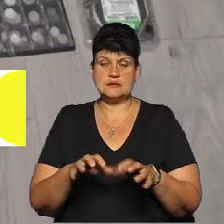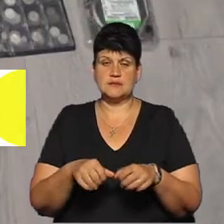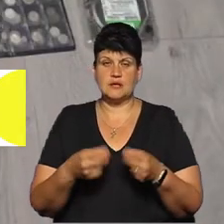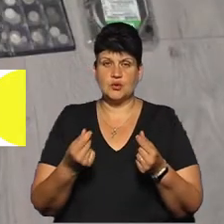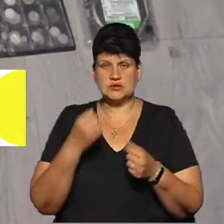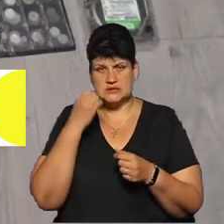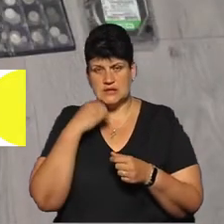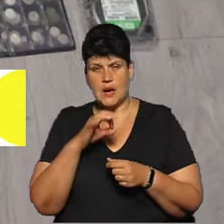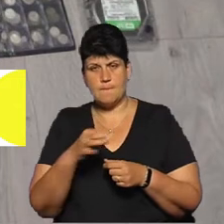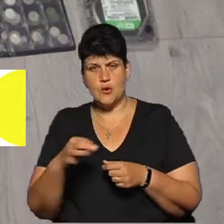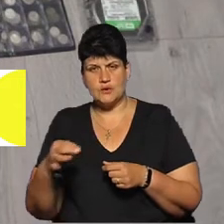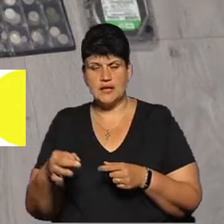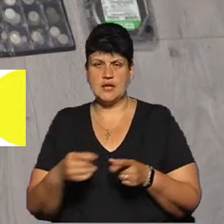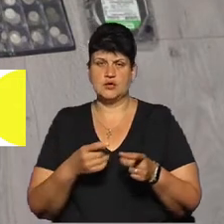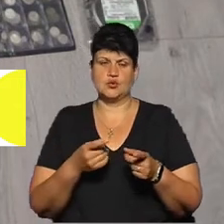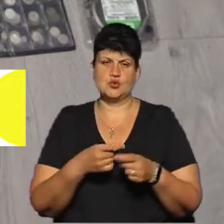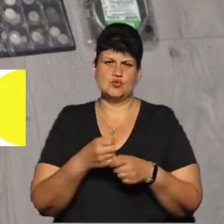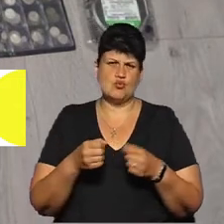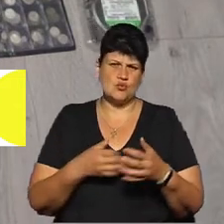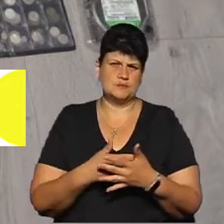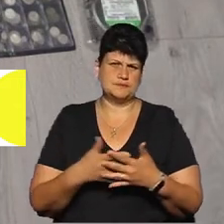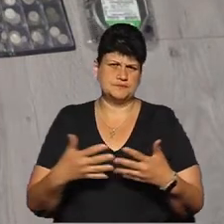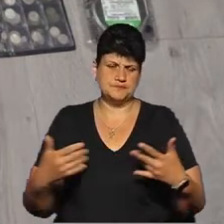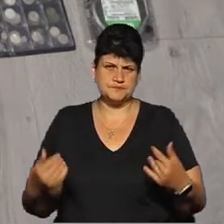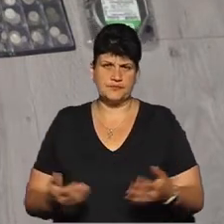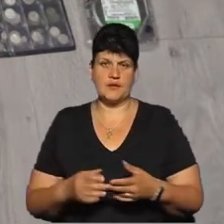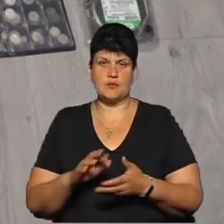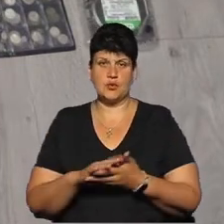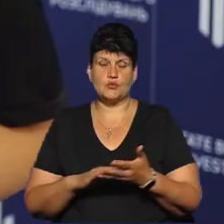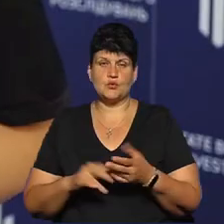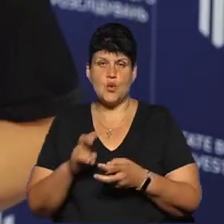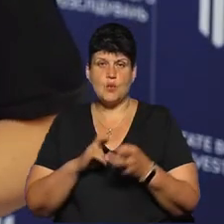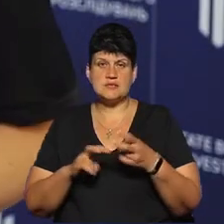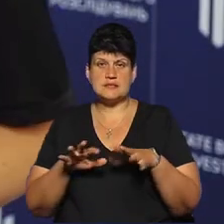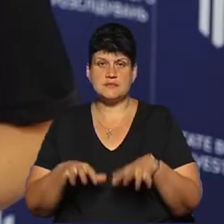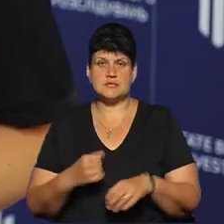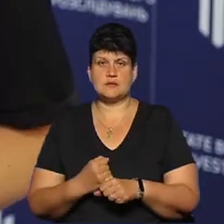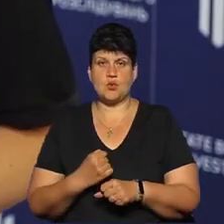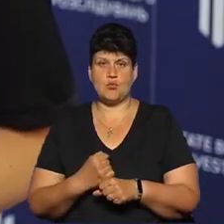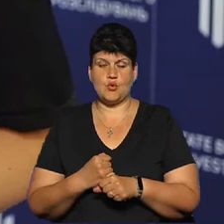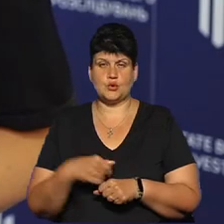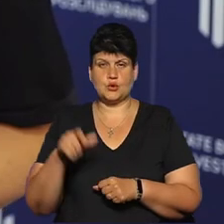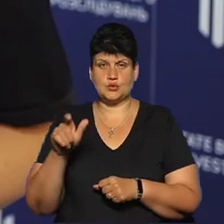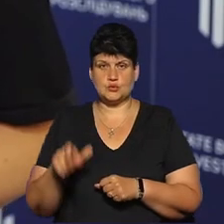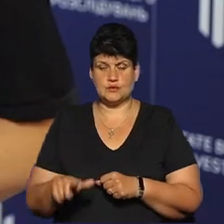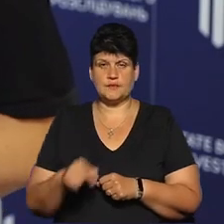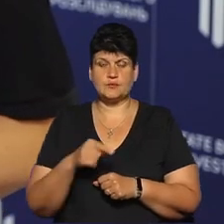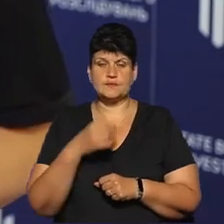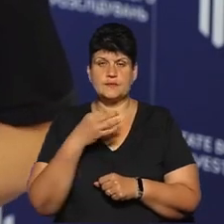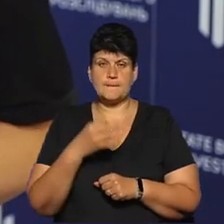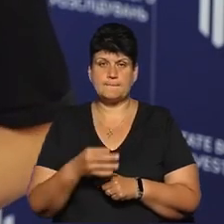монети, зброю та боєприпаси. Тривають обшуки за місцем роботи чоловіка. Посадовцю повідомлено про підозру в